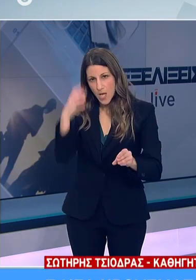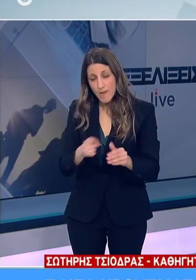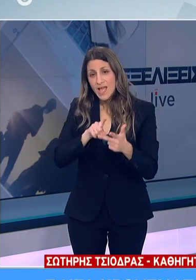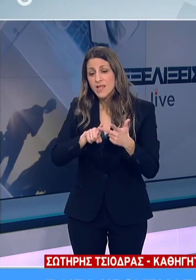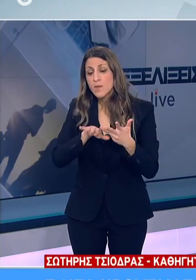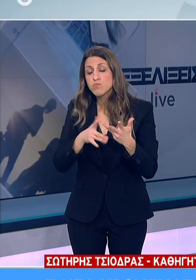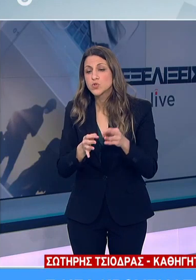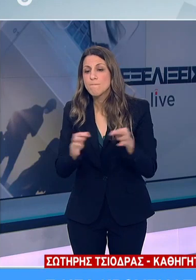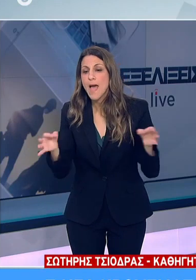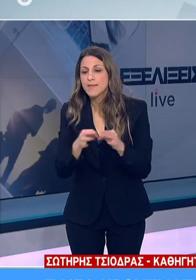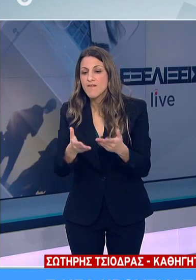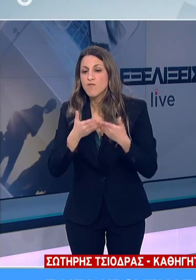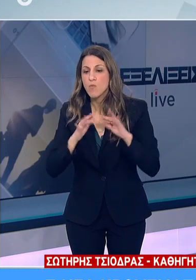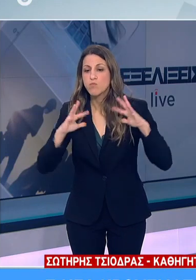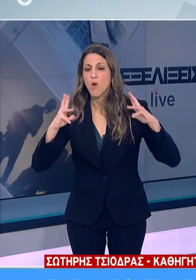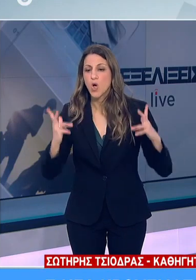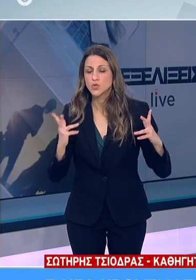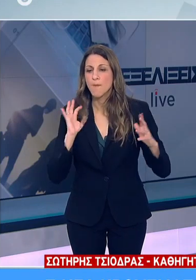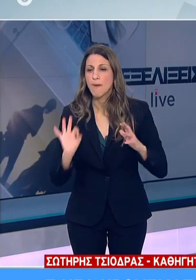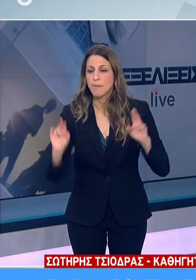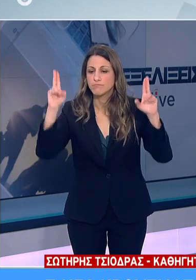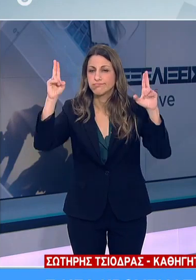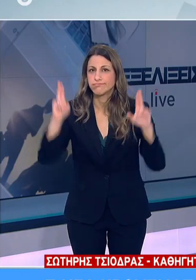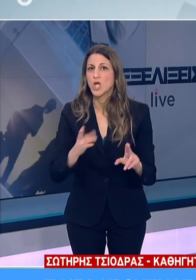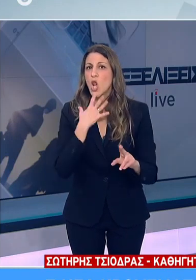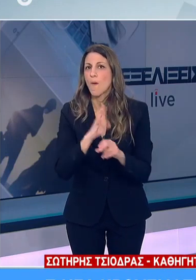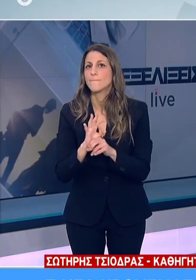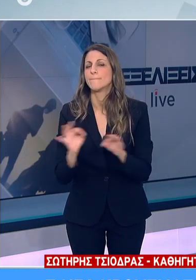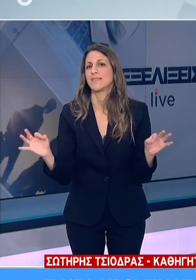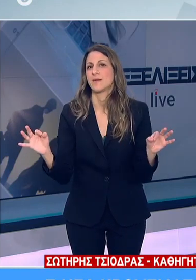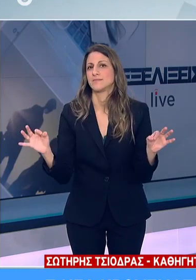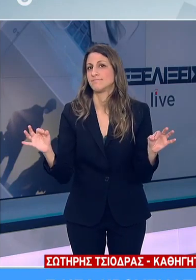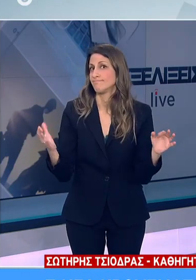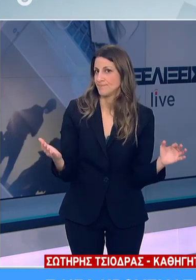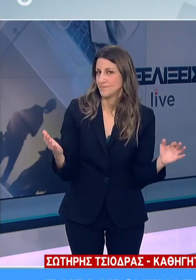στο πώς τα μέτρα επηρέασαν την πορεία της επιδημίας στη χώρα μας, έχουμε